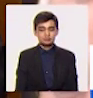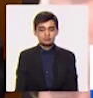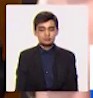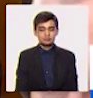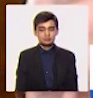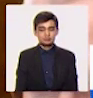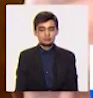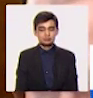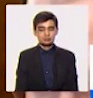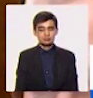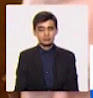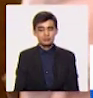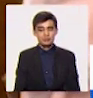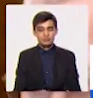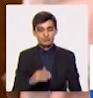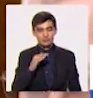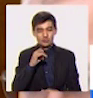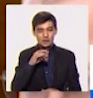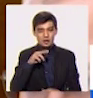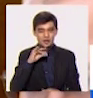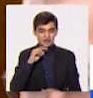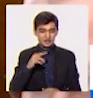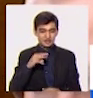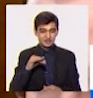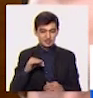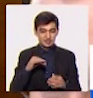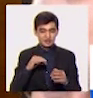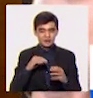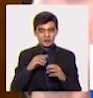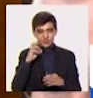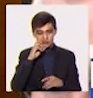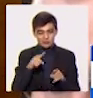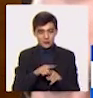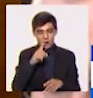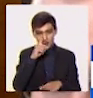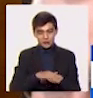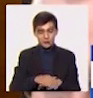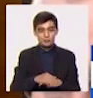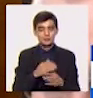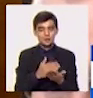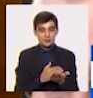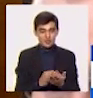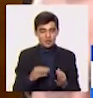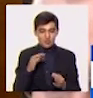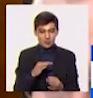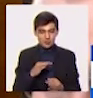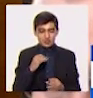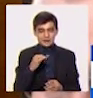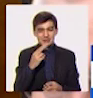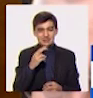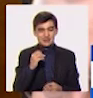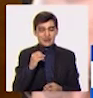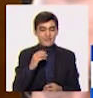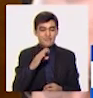Жерлігдегі мемлекеттік органдар кодекс жобасында ұсынылған барлық әкімшілік рәсімдерді елді цифрландыру